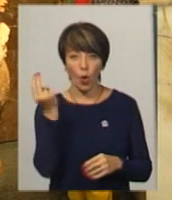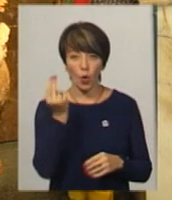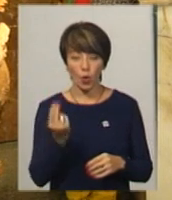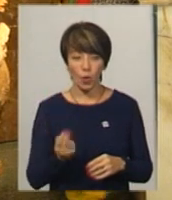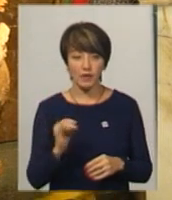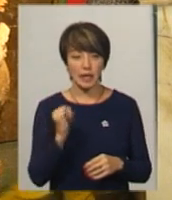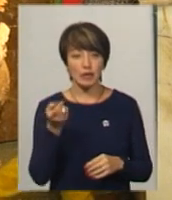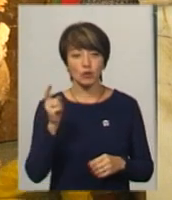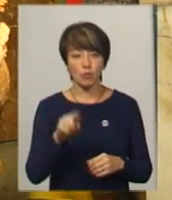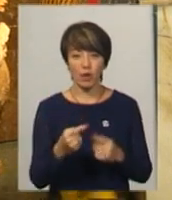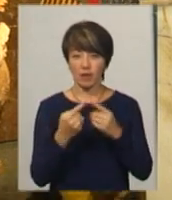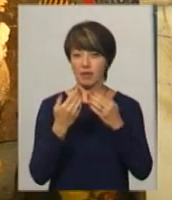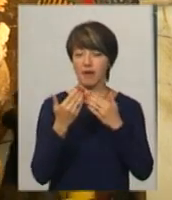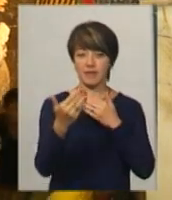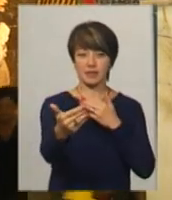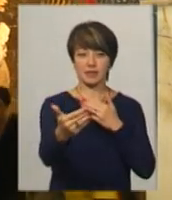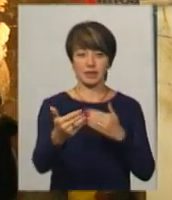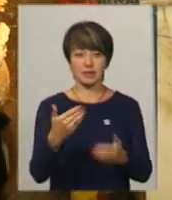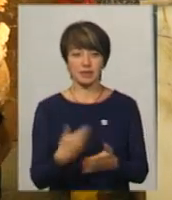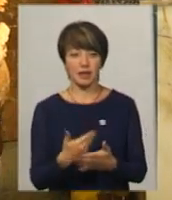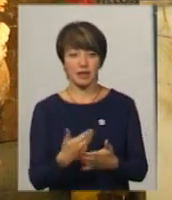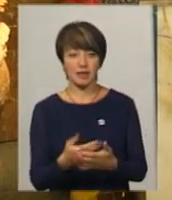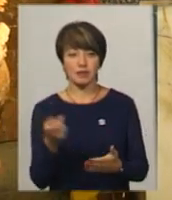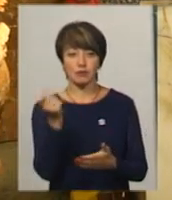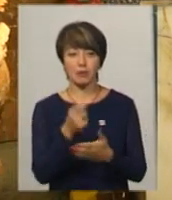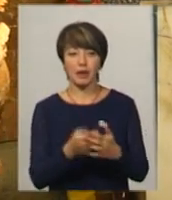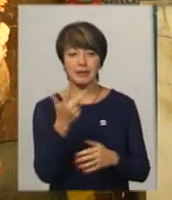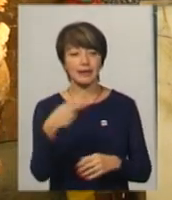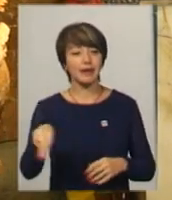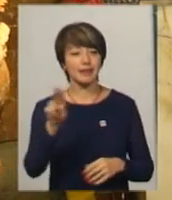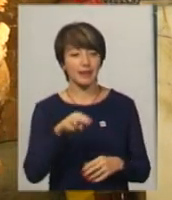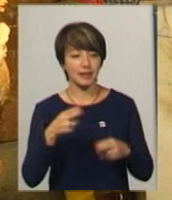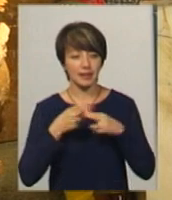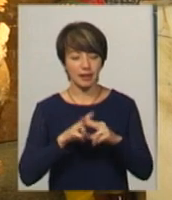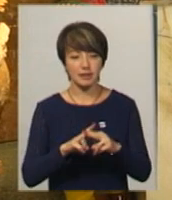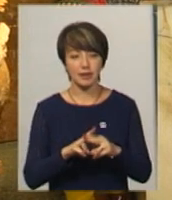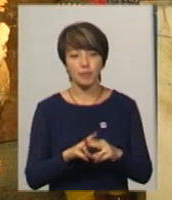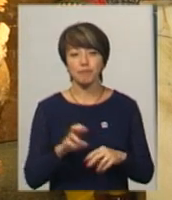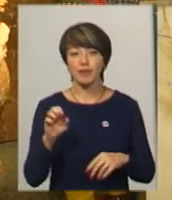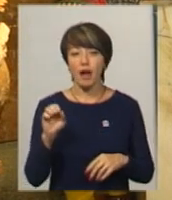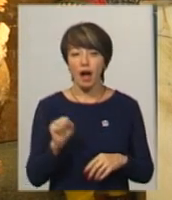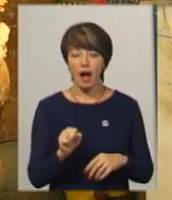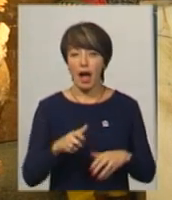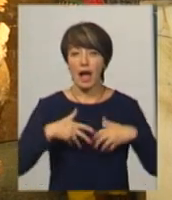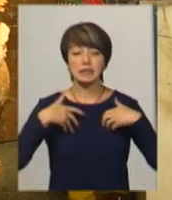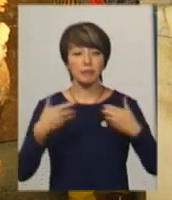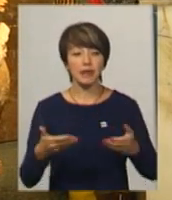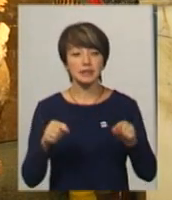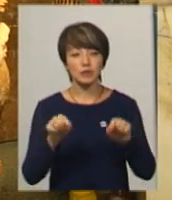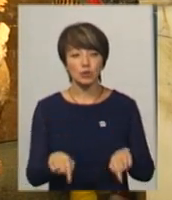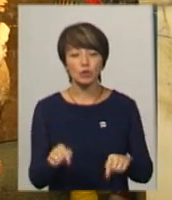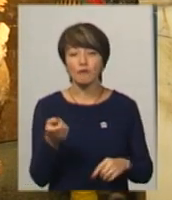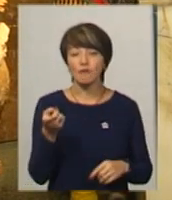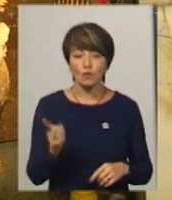І тому на відстані це здається зображено в 3D-техніці. А експресія тут в тому,